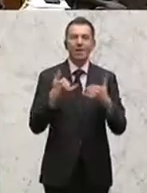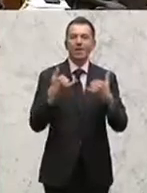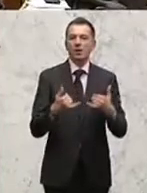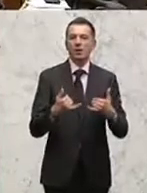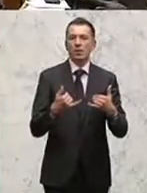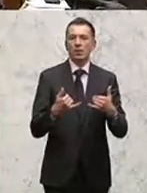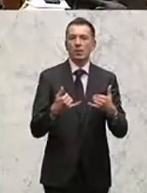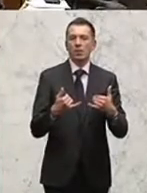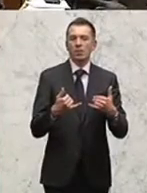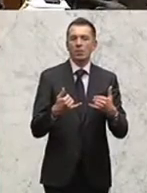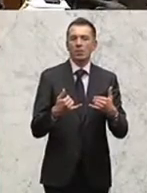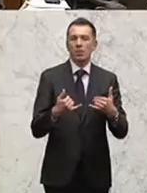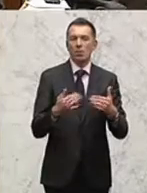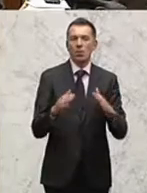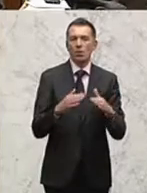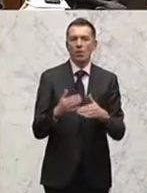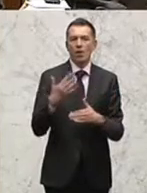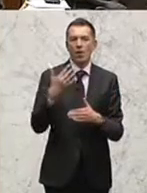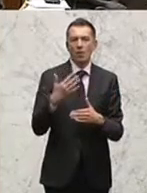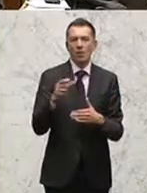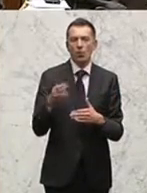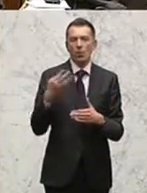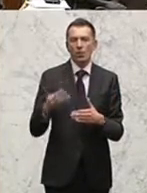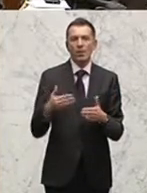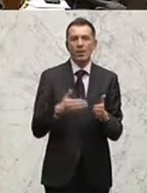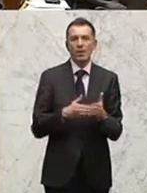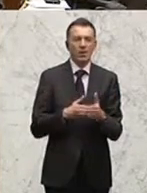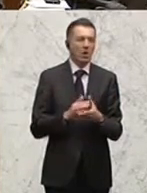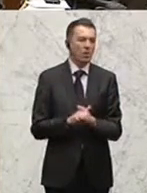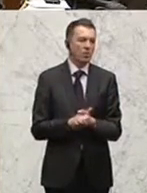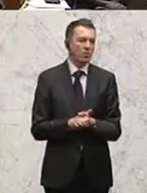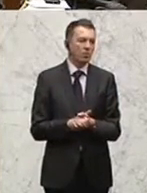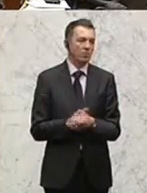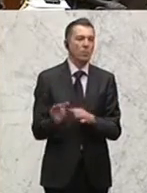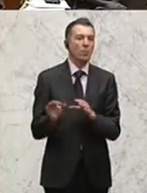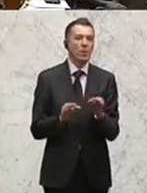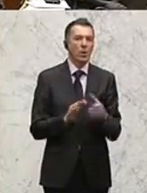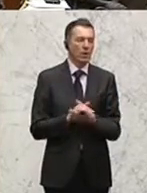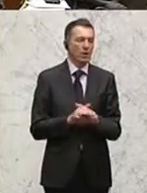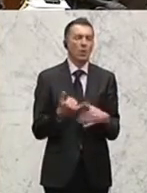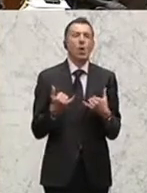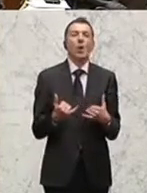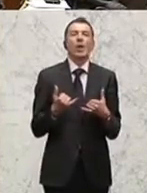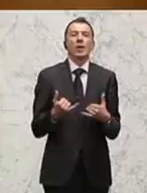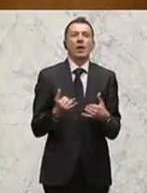die Anzahl der Delikte jetzt in etwa bei 540.000 Delikte. Das heißt,